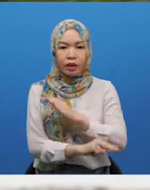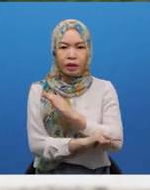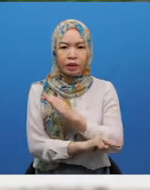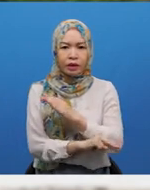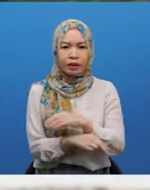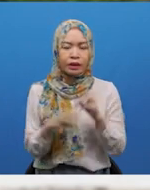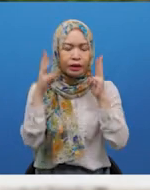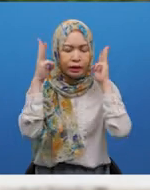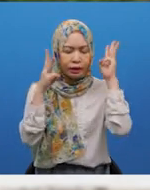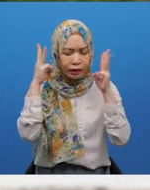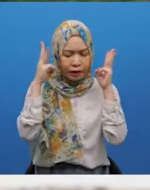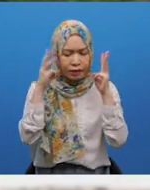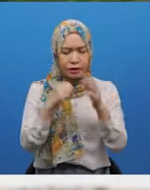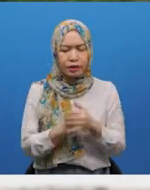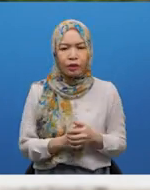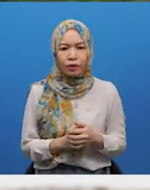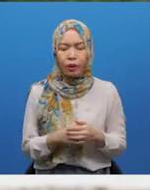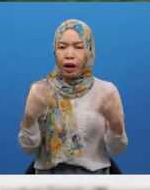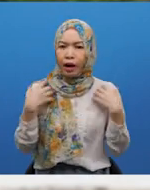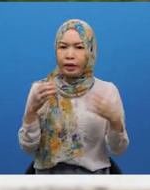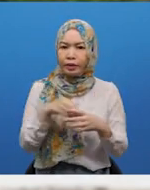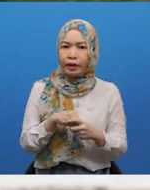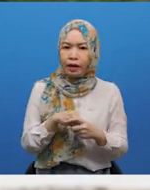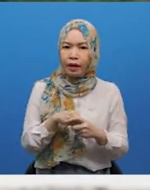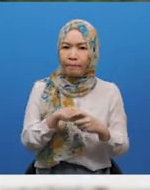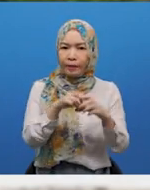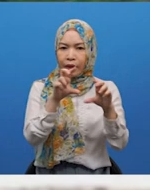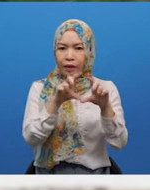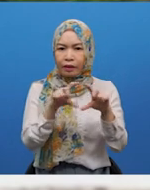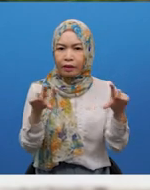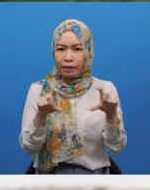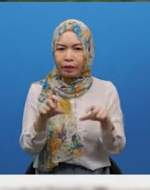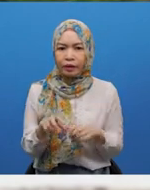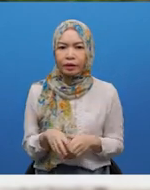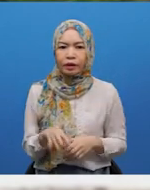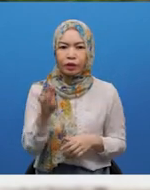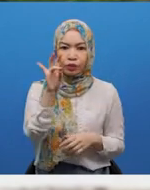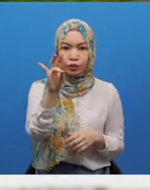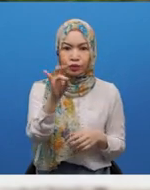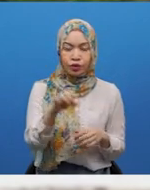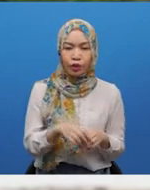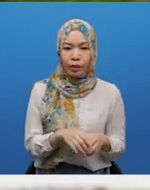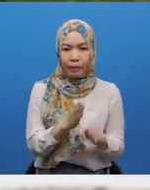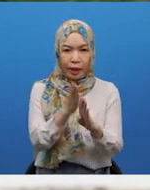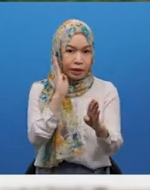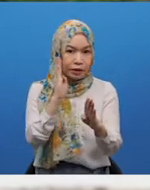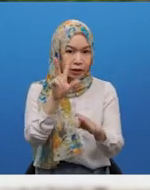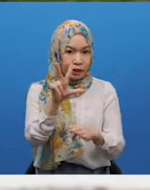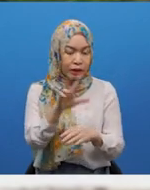gulana terdapat dalam rangkap 7 baris ketiga. 3 patah perkataan.